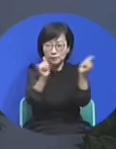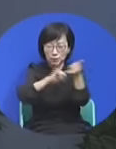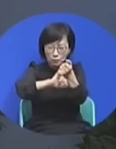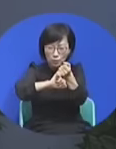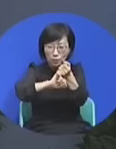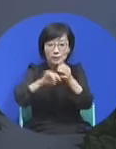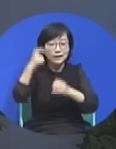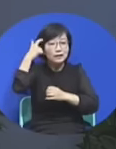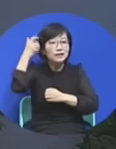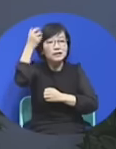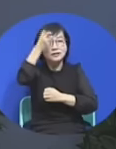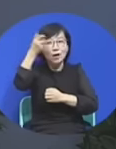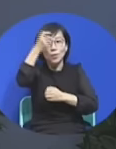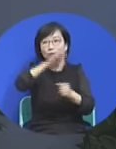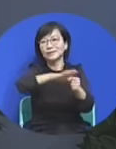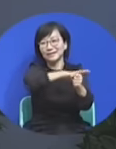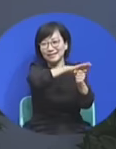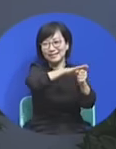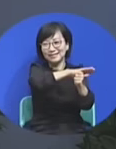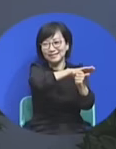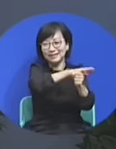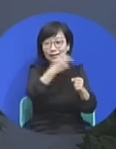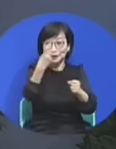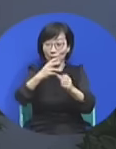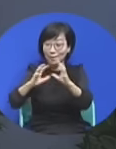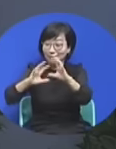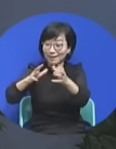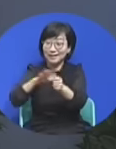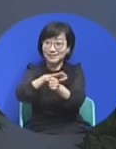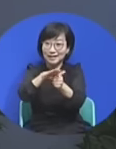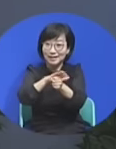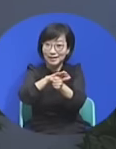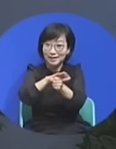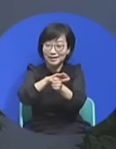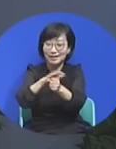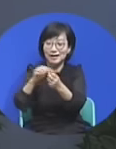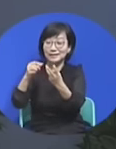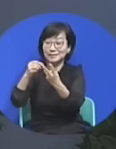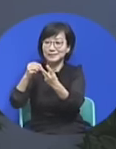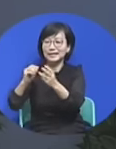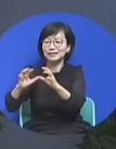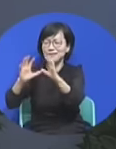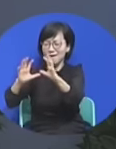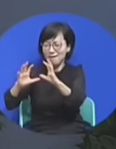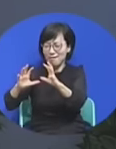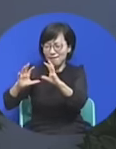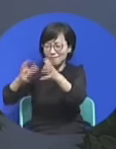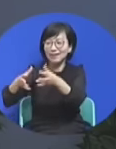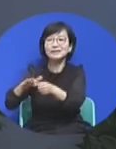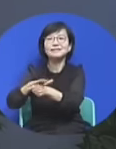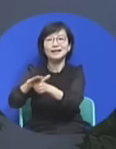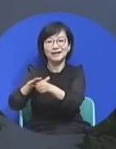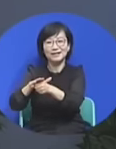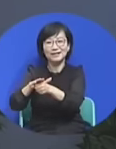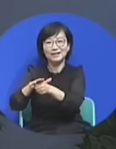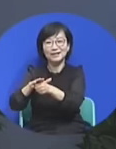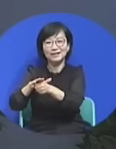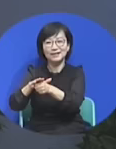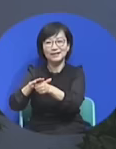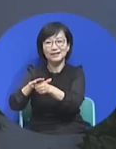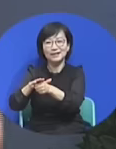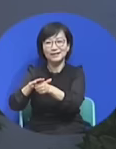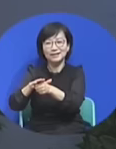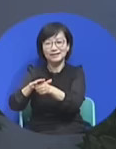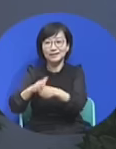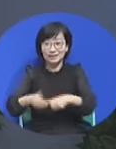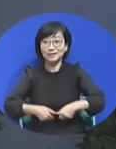of souls. 나라 사랑. Love of country. 세계 사랑. Love of the world. 우리나라만 아닙니다. 그건 성경에